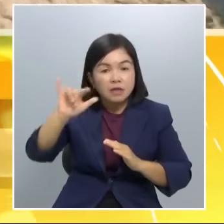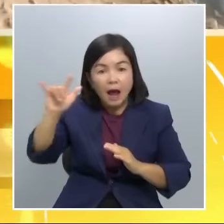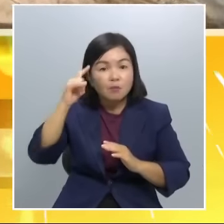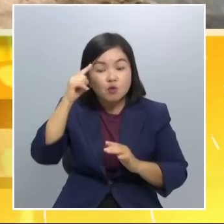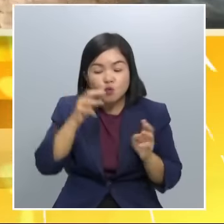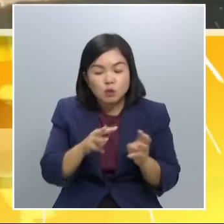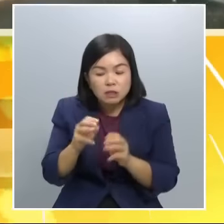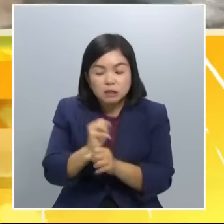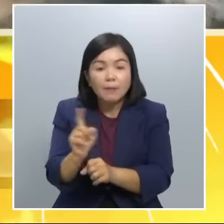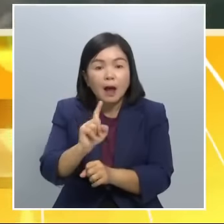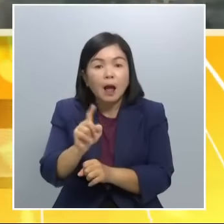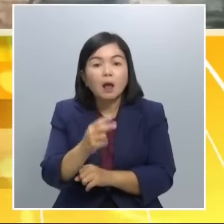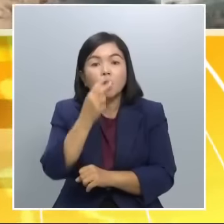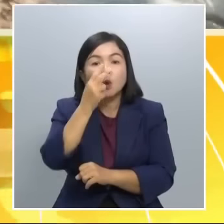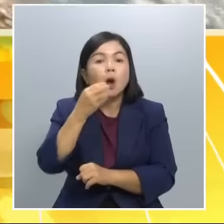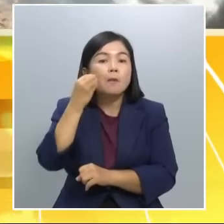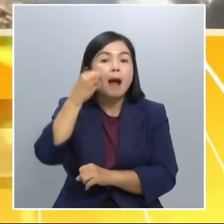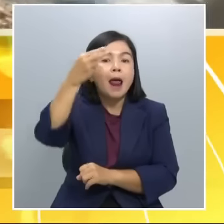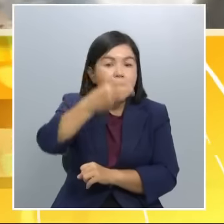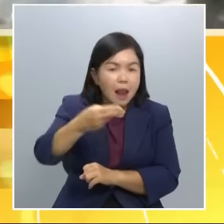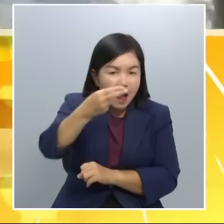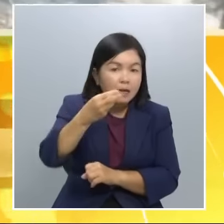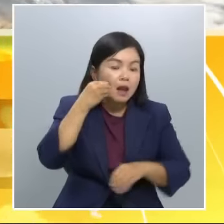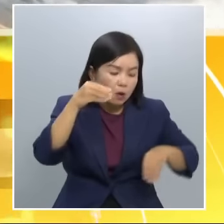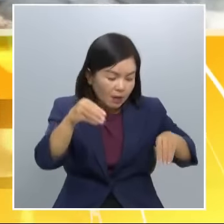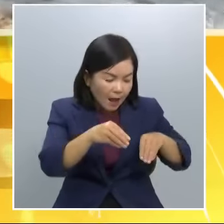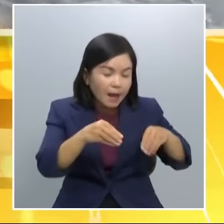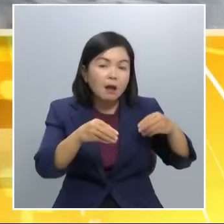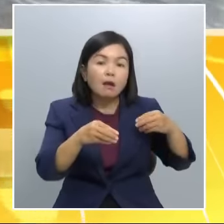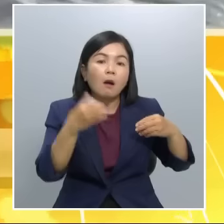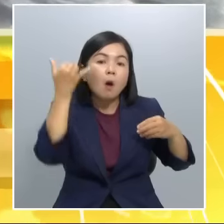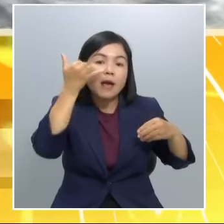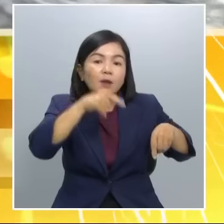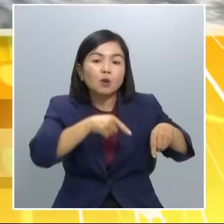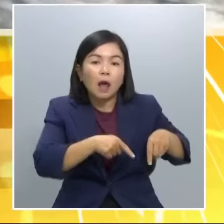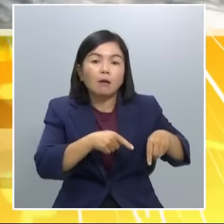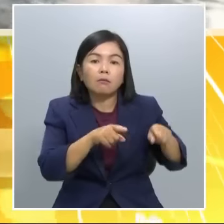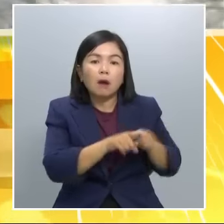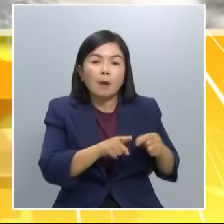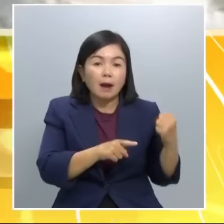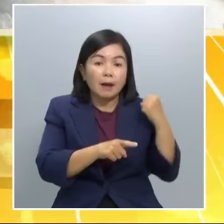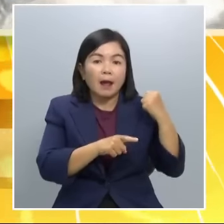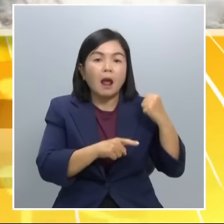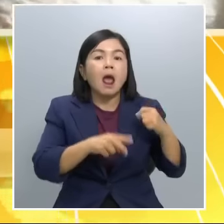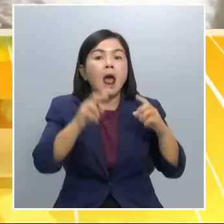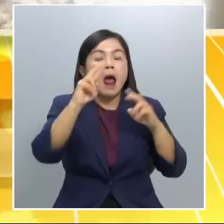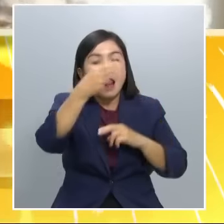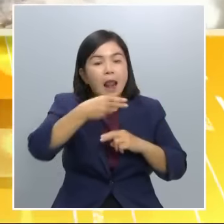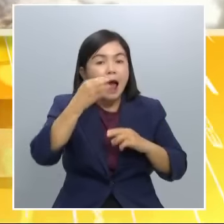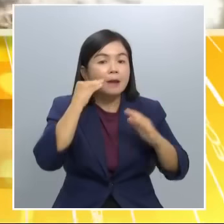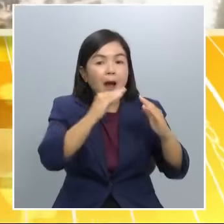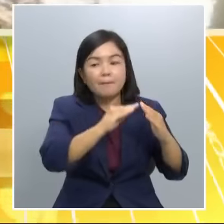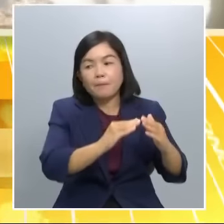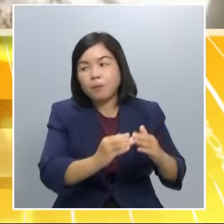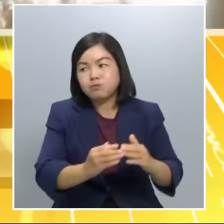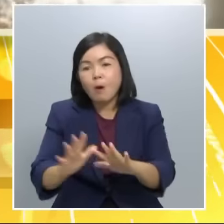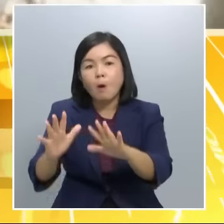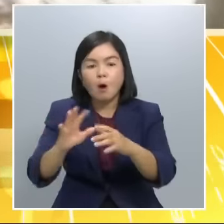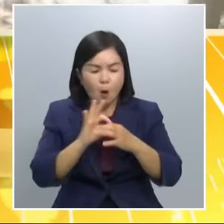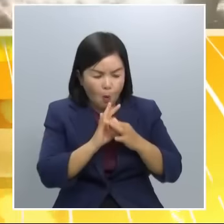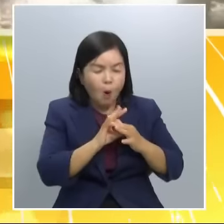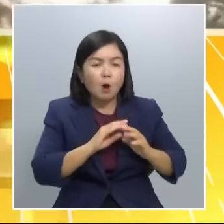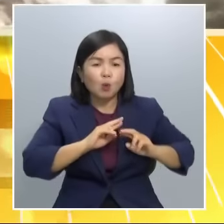ไงบ้านหลานแล้วก็บ้านยายที่ติดกันนั่นแหละสุดท้ายบ้านหลานหายไปทั้งหลังยังห่วงแต่บ้าน